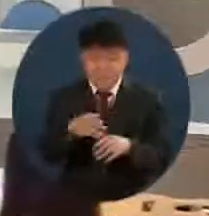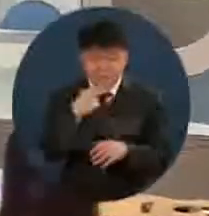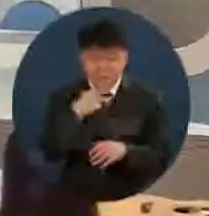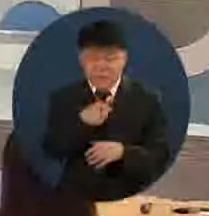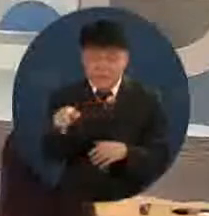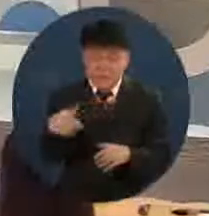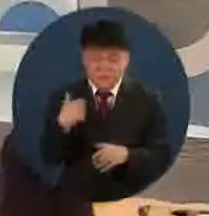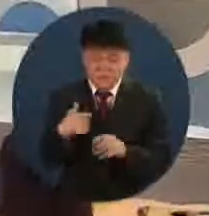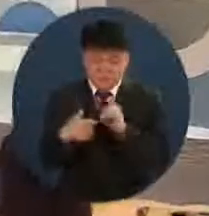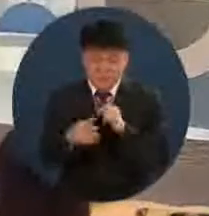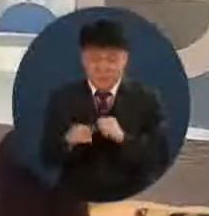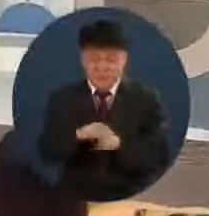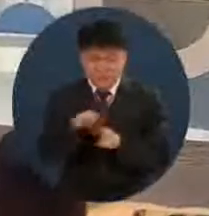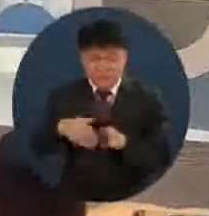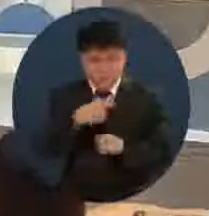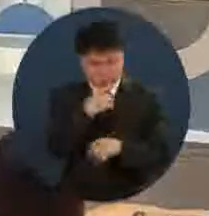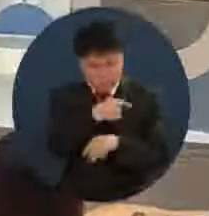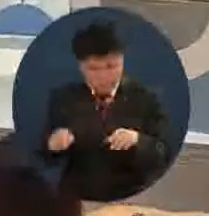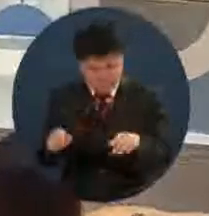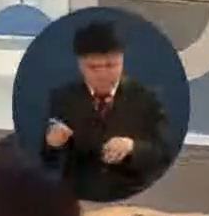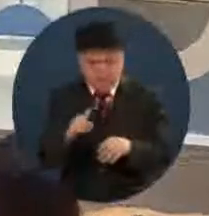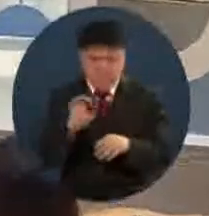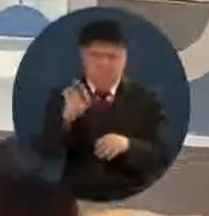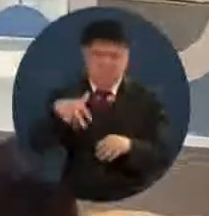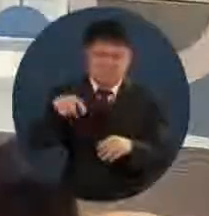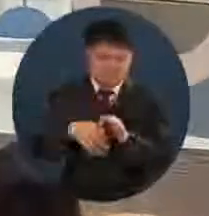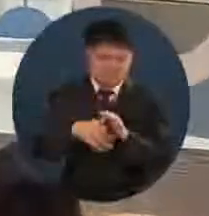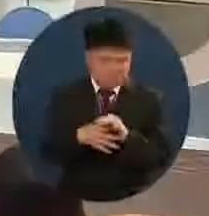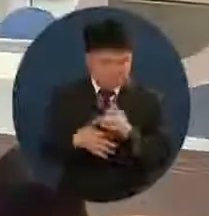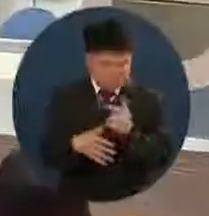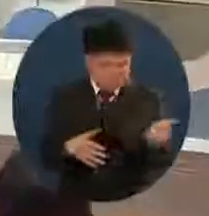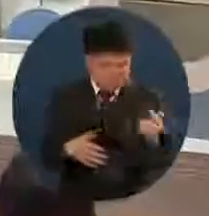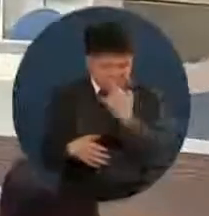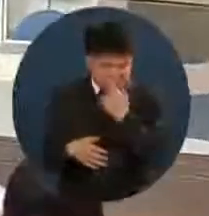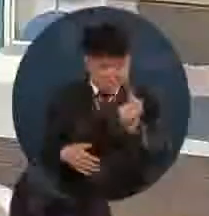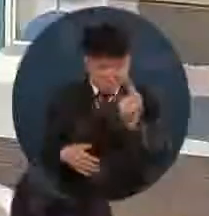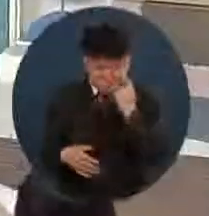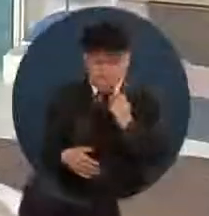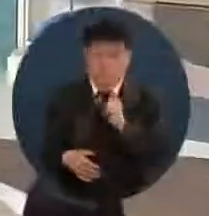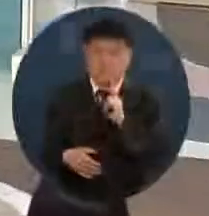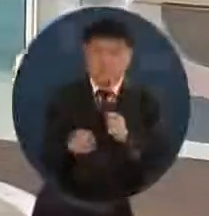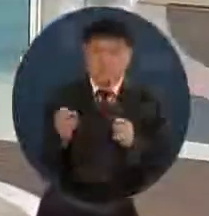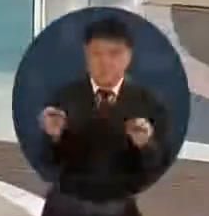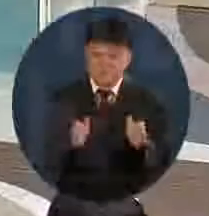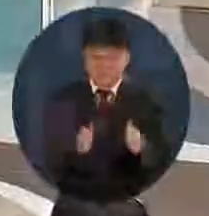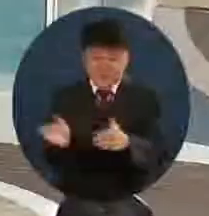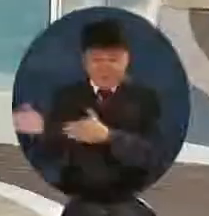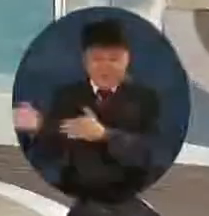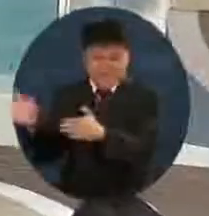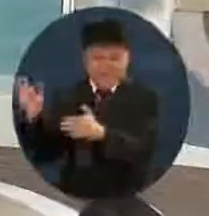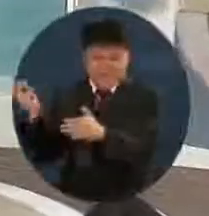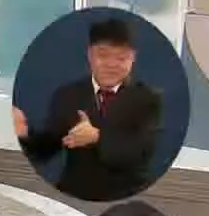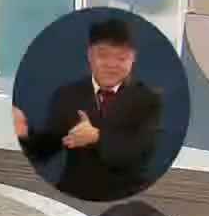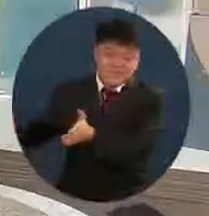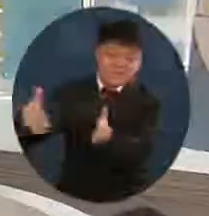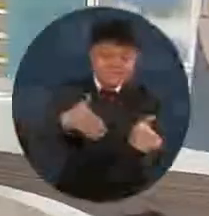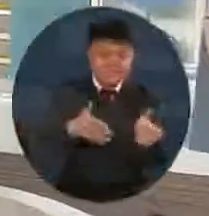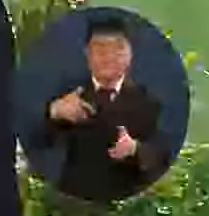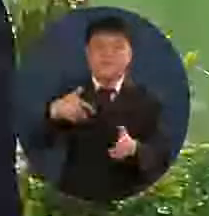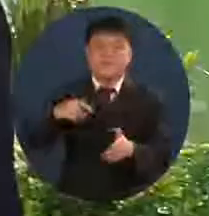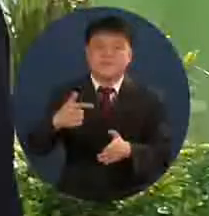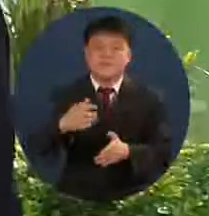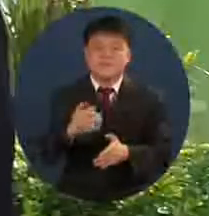다 우리 민족이 굉장히 우주에 관심이 많았다는 증거죠. 자, 그래서 얘기가 잠깐 샜습니다만. 그래서 천왕성이